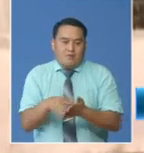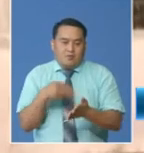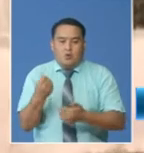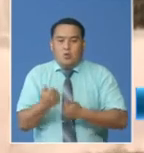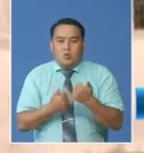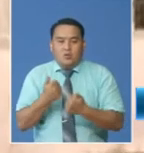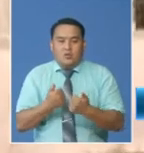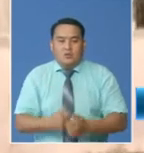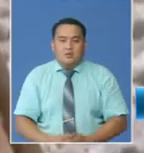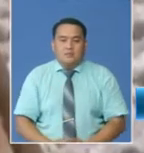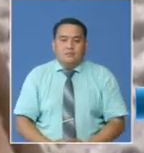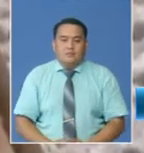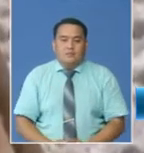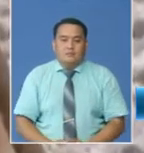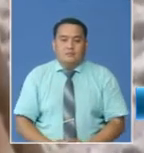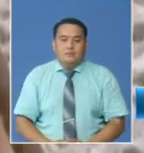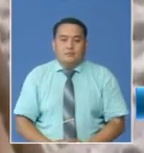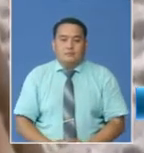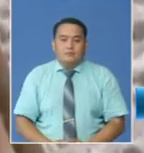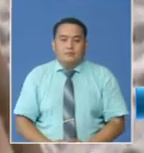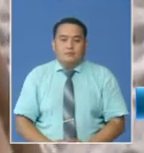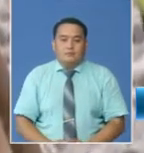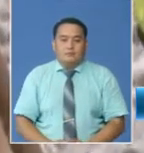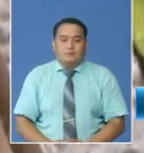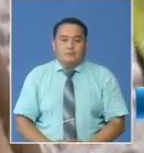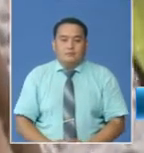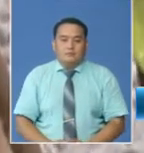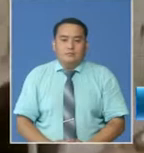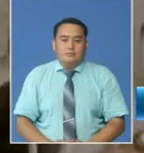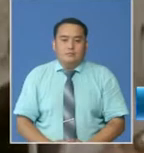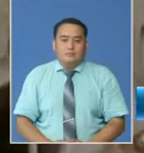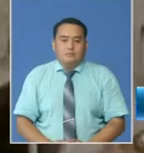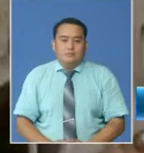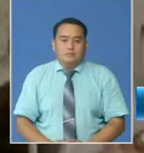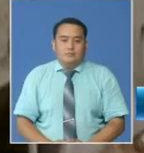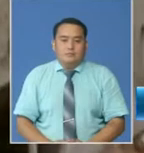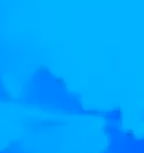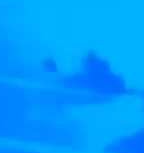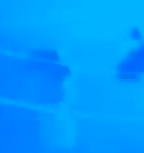конкурс. Обзор республиканских новостей подготовила Пана Анитова по материалам интернет-ресурсов.